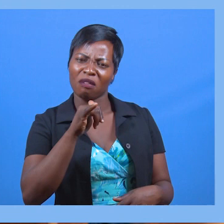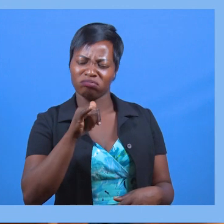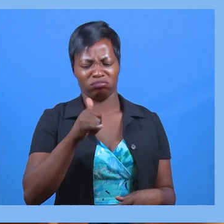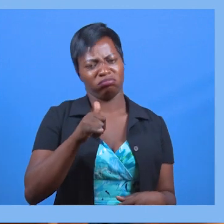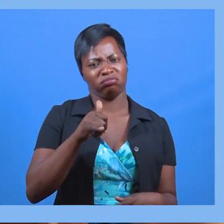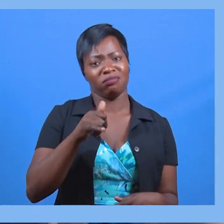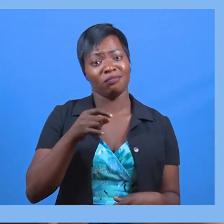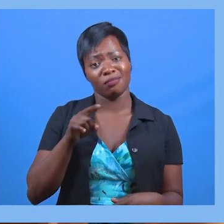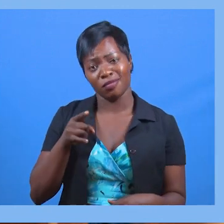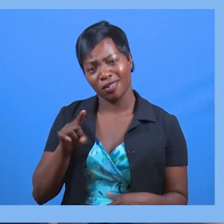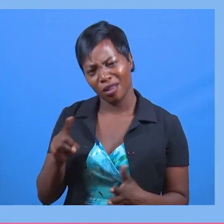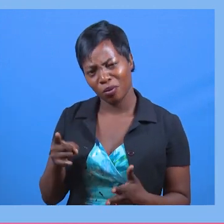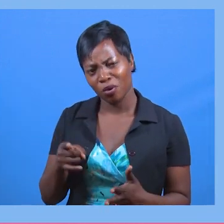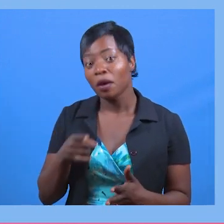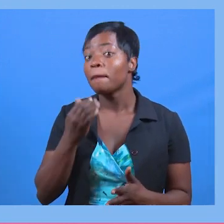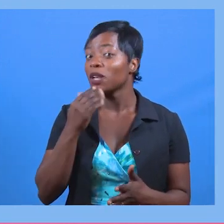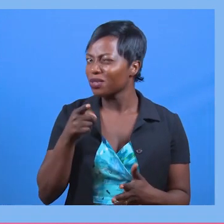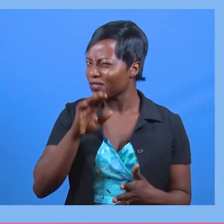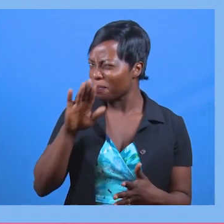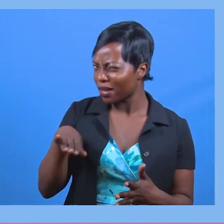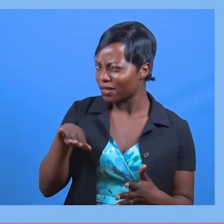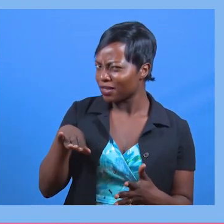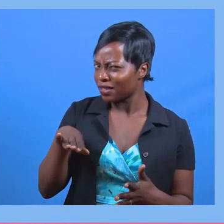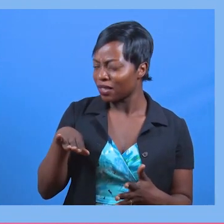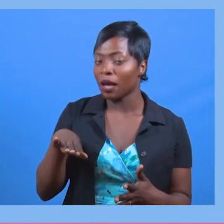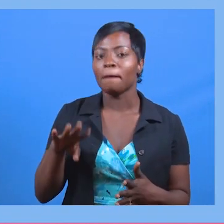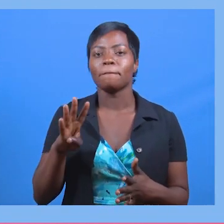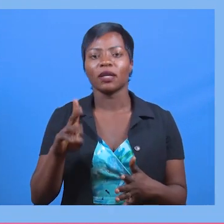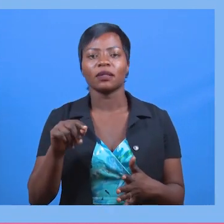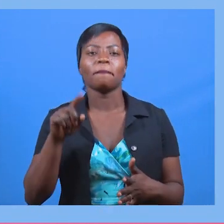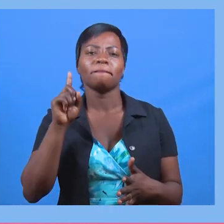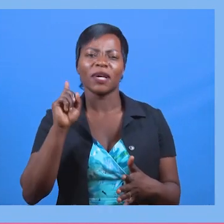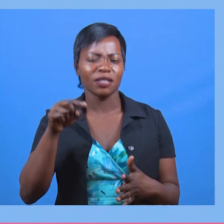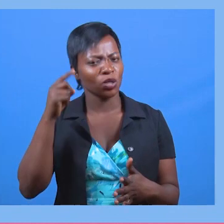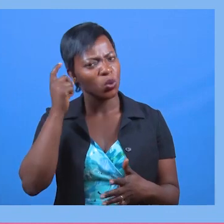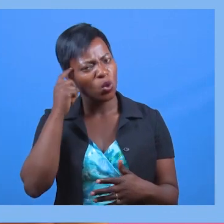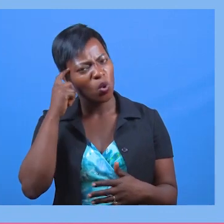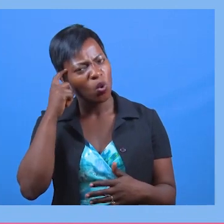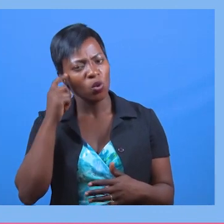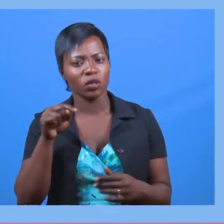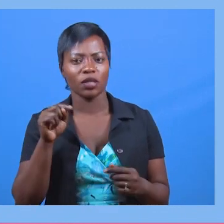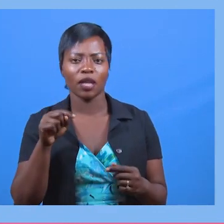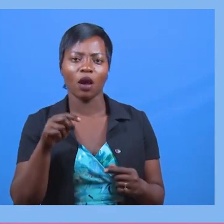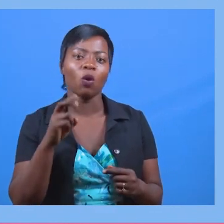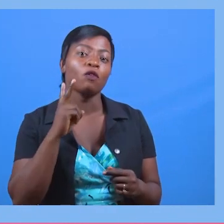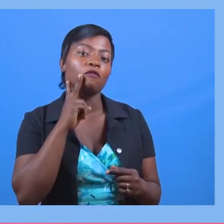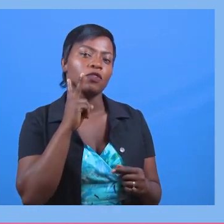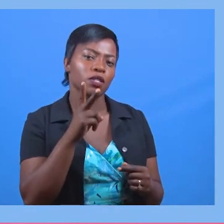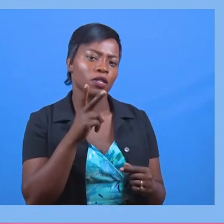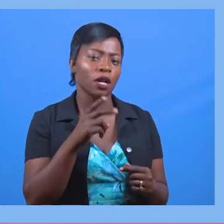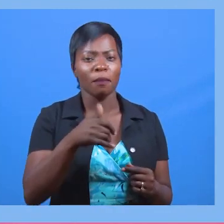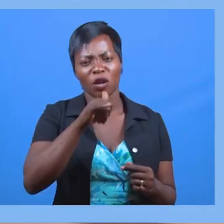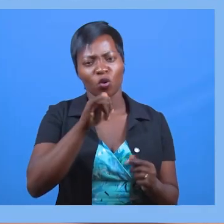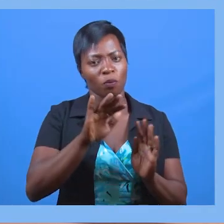hazvireve kuti zvinorambidzwa, asi kungozvidzora munhu kwakumbosiya zvinodhaka